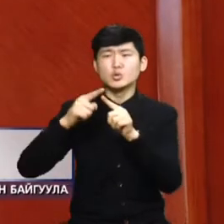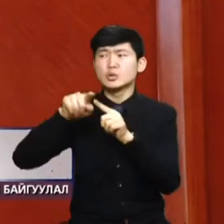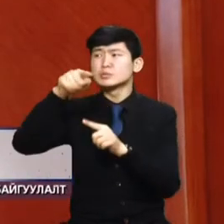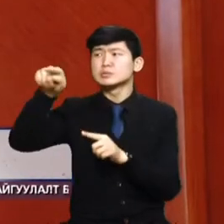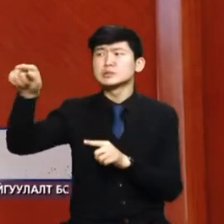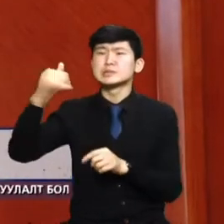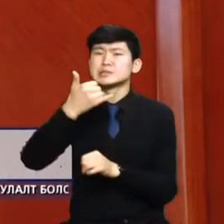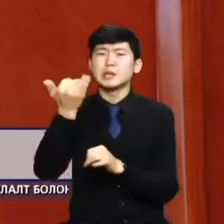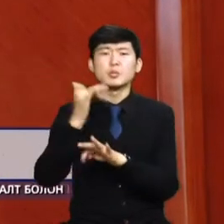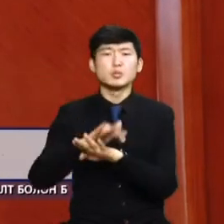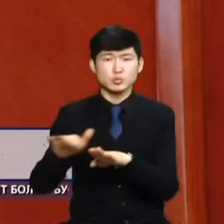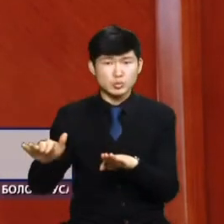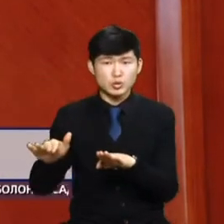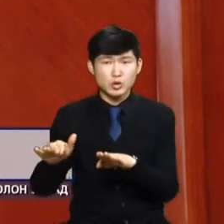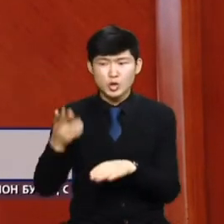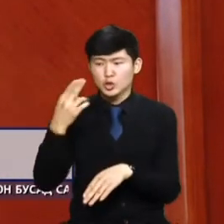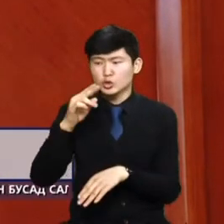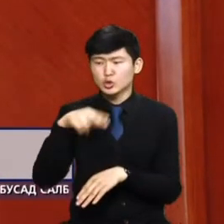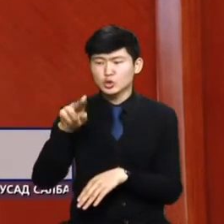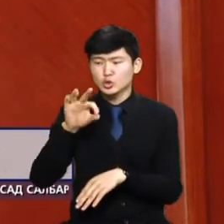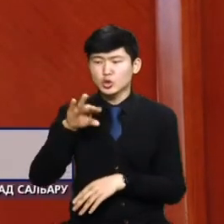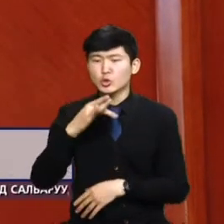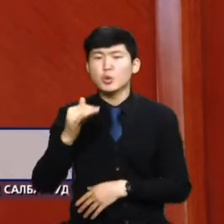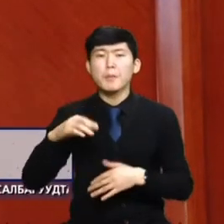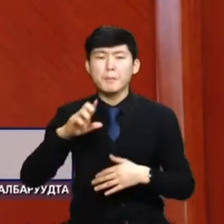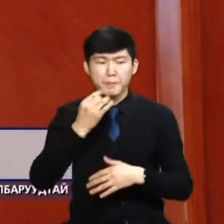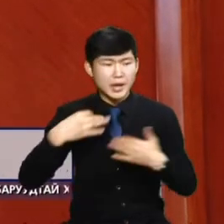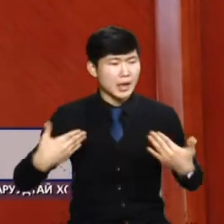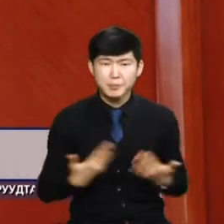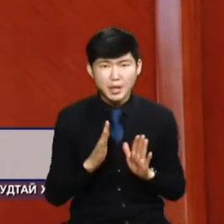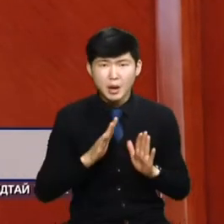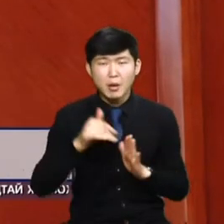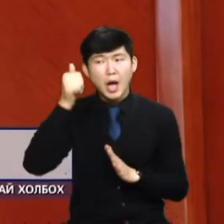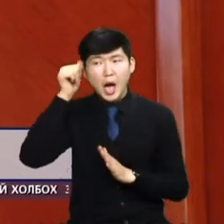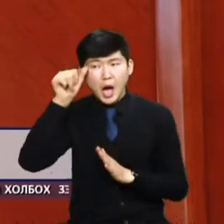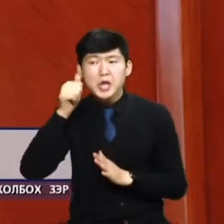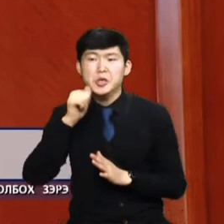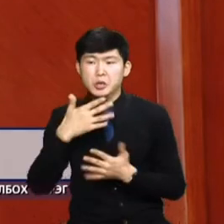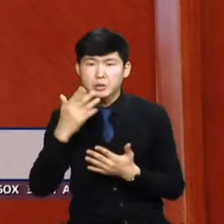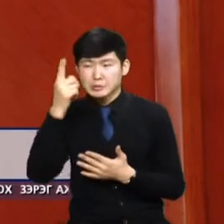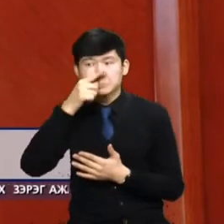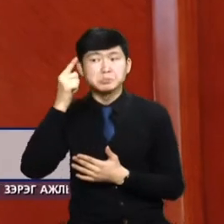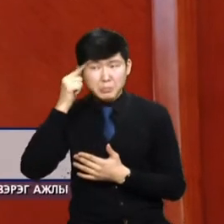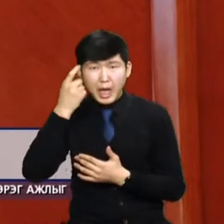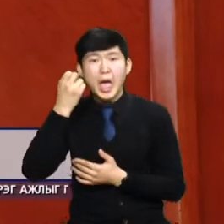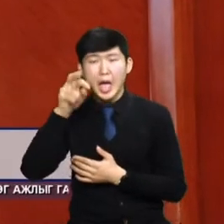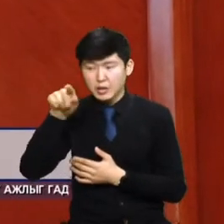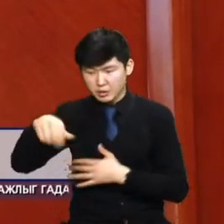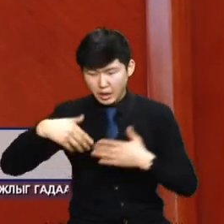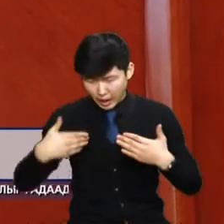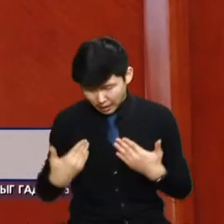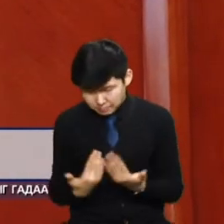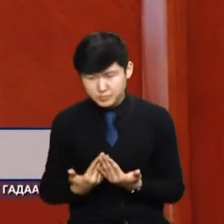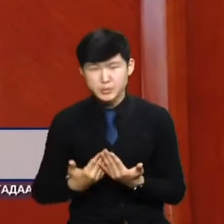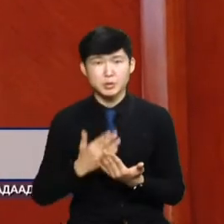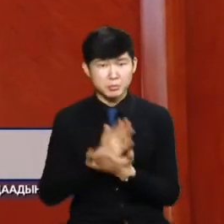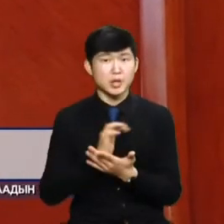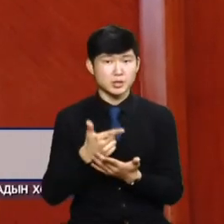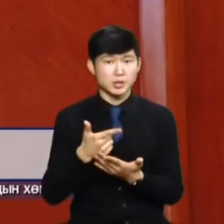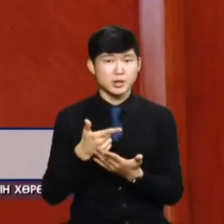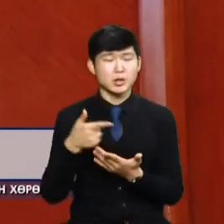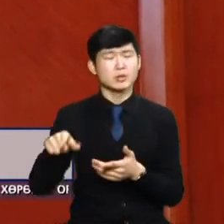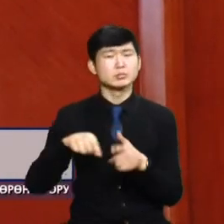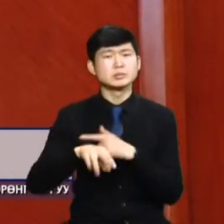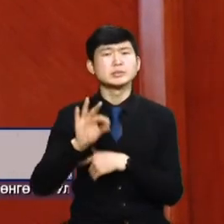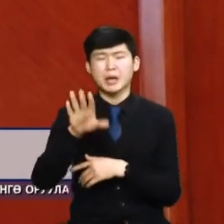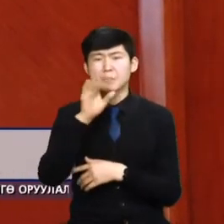хүүхдүүд дотор байранд амьдрахгүй сумын төв аймгийн төв энэ ах их чинь таньдаг айлтай байршиж одоо хичээл явцтай амьдардаг. За